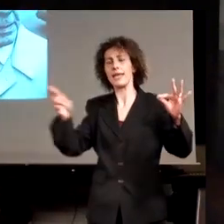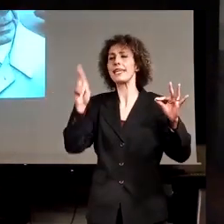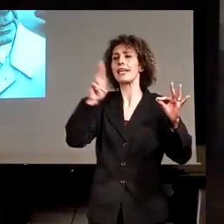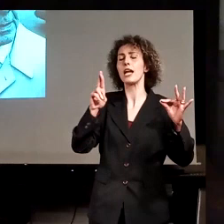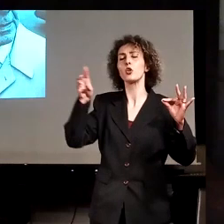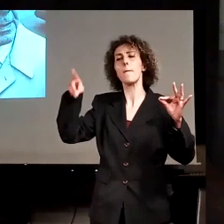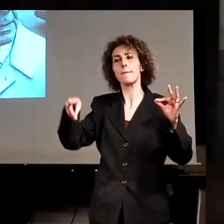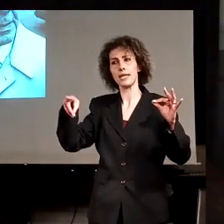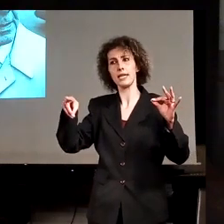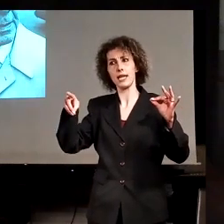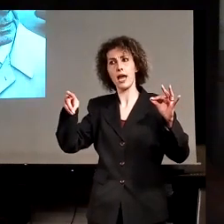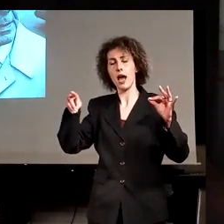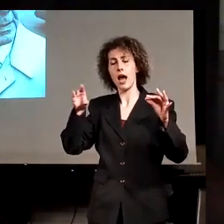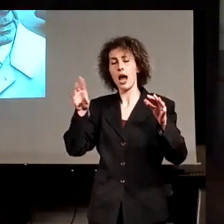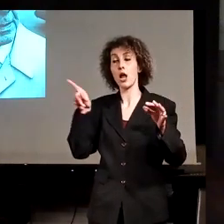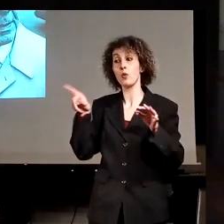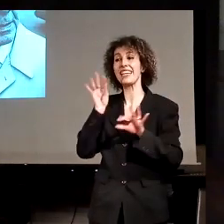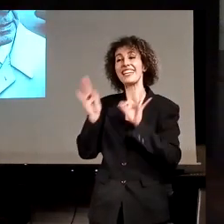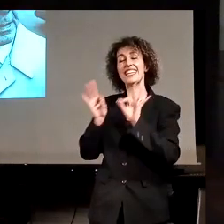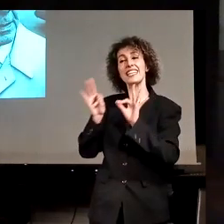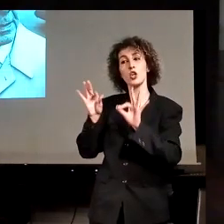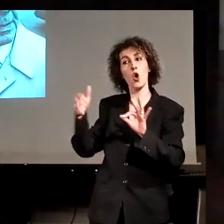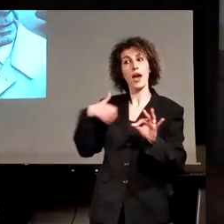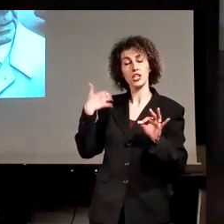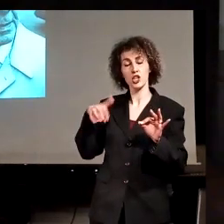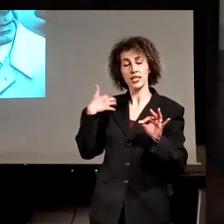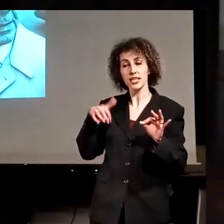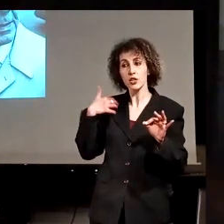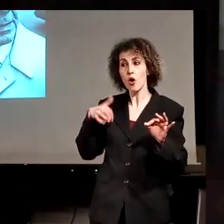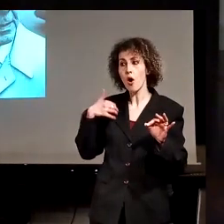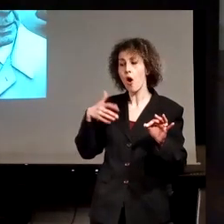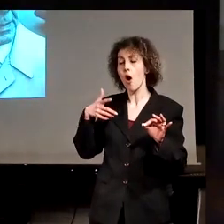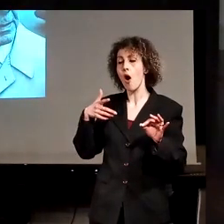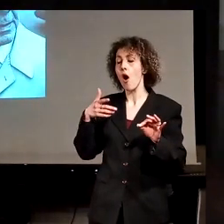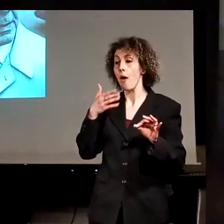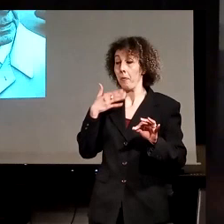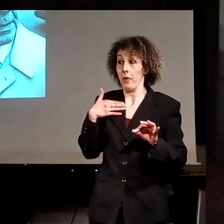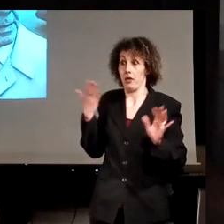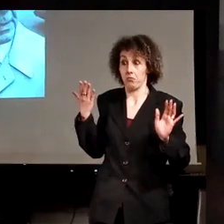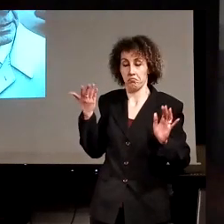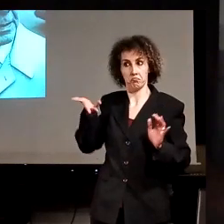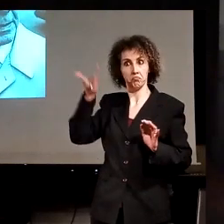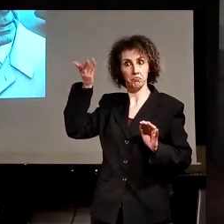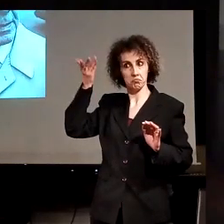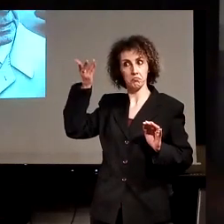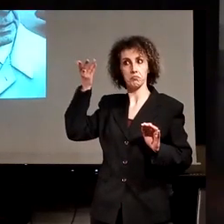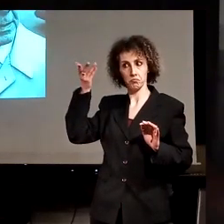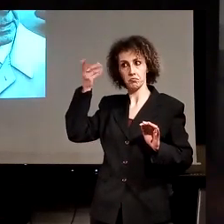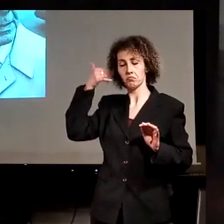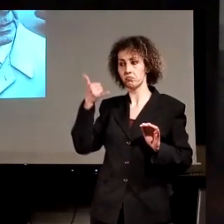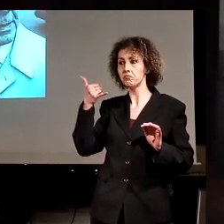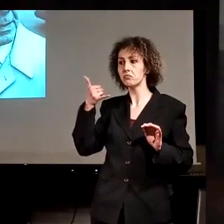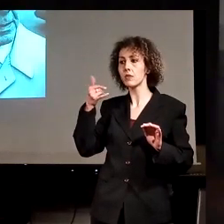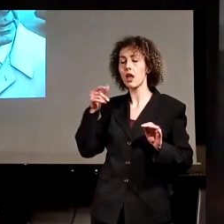un critico argentino molto arguto molto brillante che diceva di